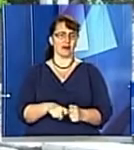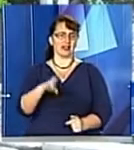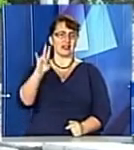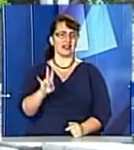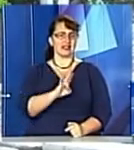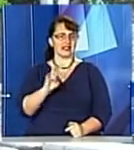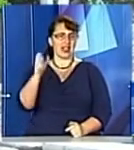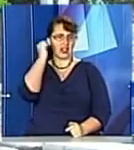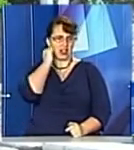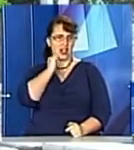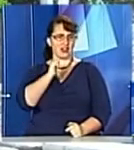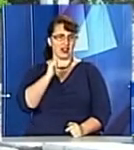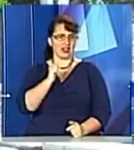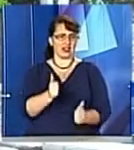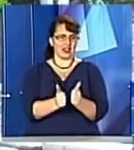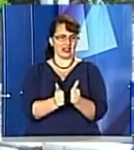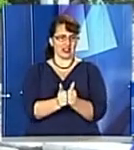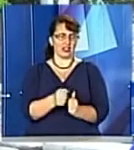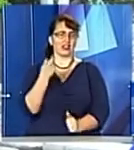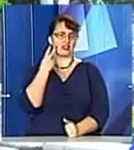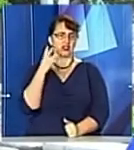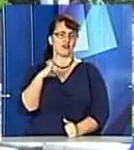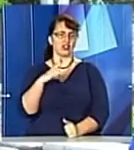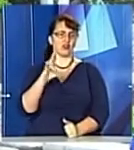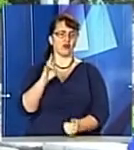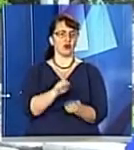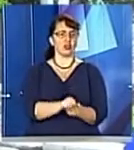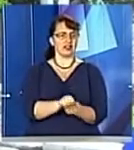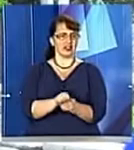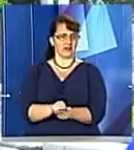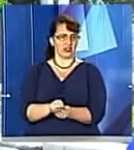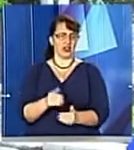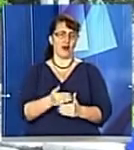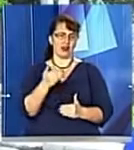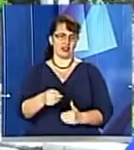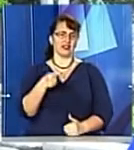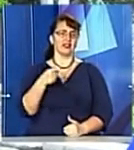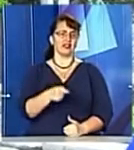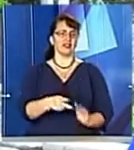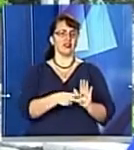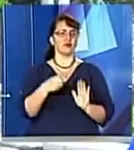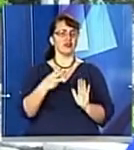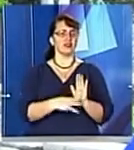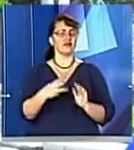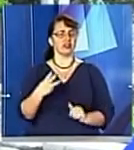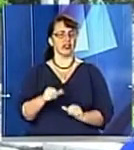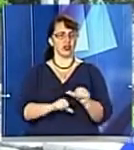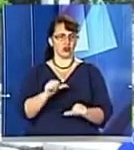храмах завжди існували цвинтарі. Пізніше, вже в 1783 році,